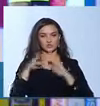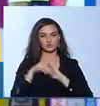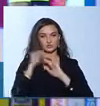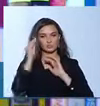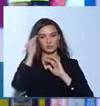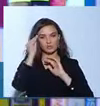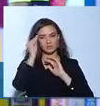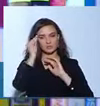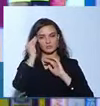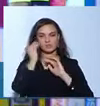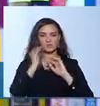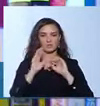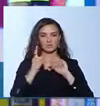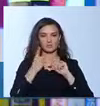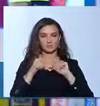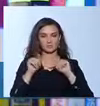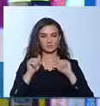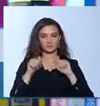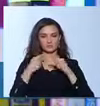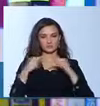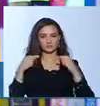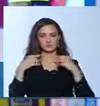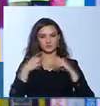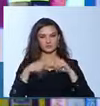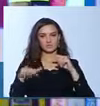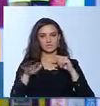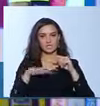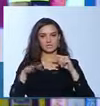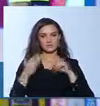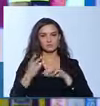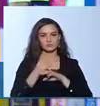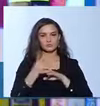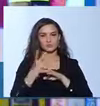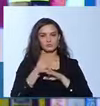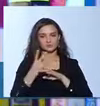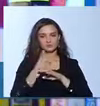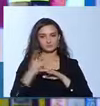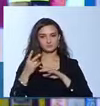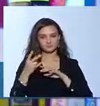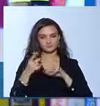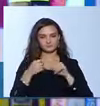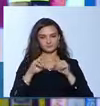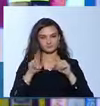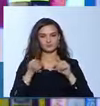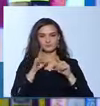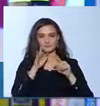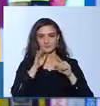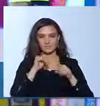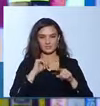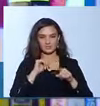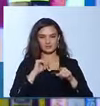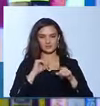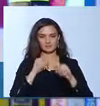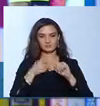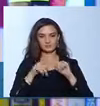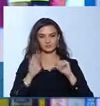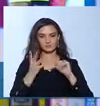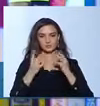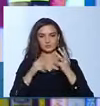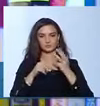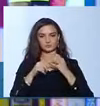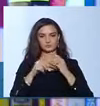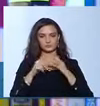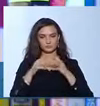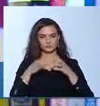მოიაზრება არა მარტო ემოციური სტრესი, იგივე ის გარემოს მავნე გავლენაც, რაზეც ვისაუბრეთ და ასაკი. აი ეს ოთხი